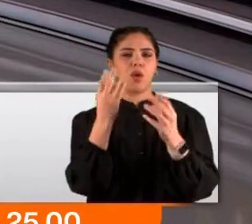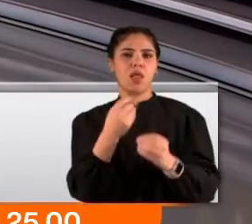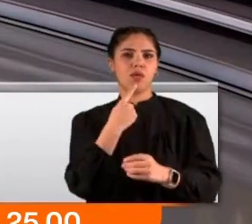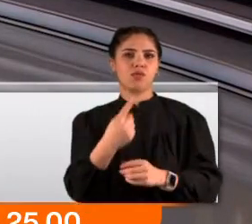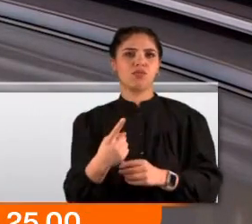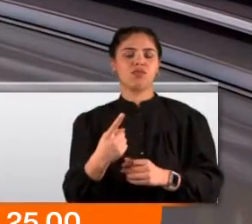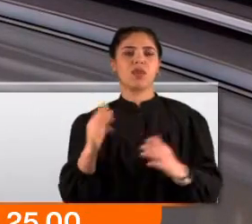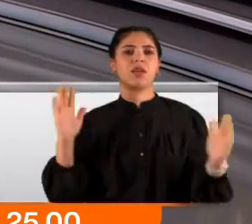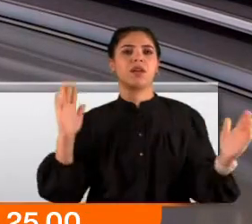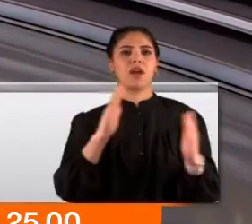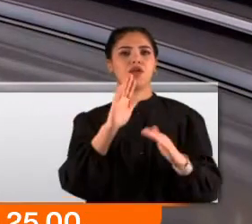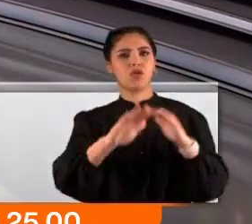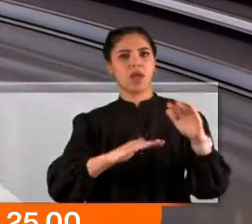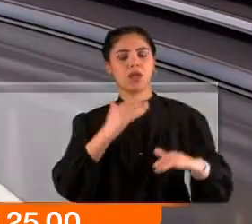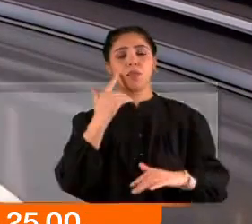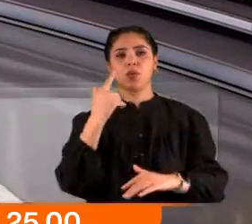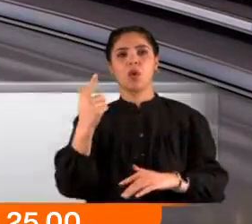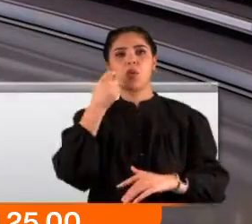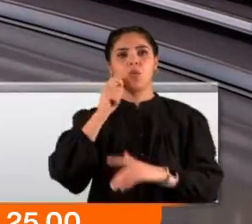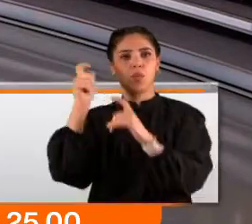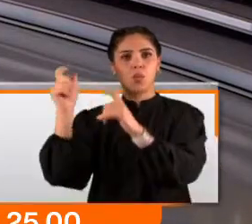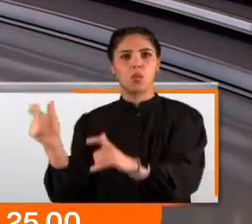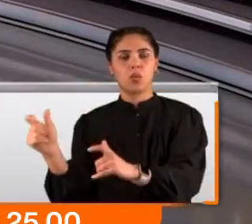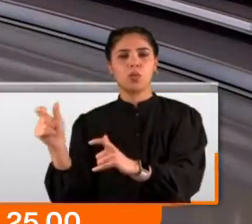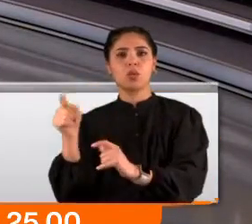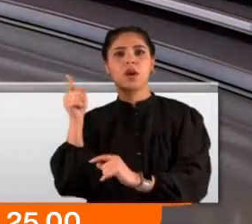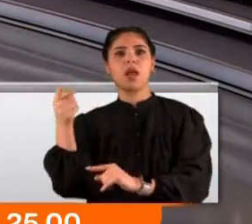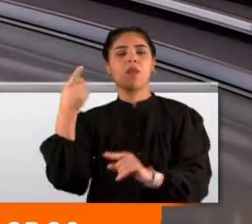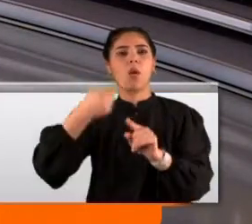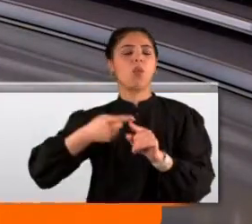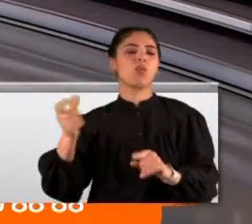bulacak bu adım, bu ateşkes. Zira Ukrayna tarafından henüz buna verilmiş bir olumlu yanıt yok, onu da söyleyeyim.